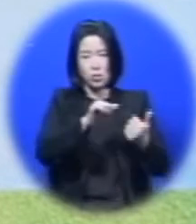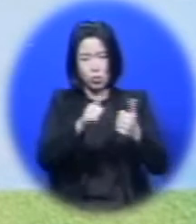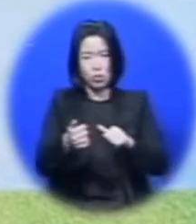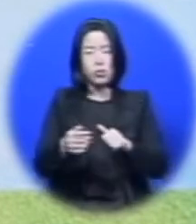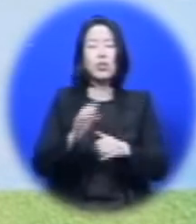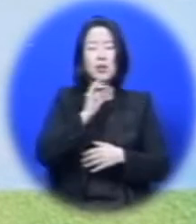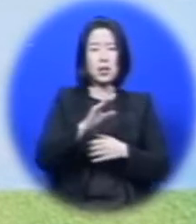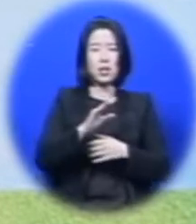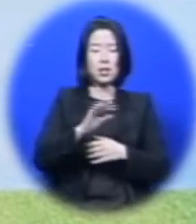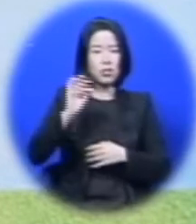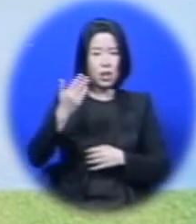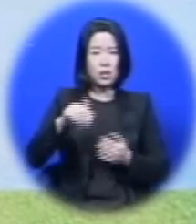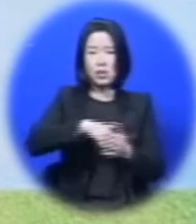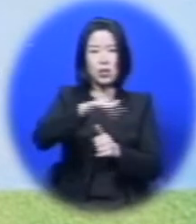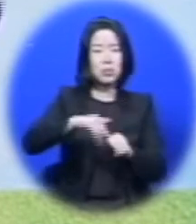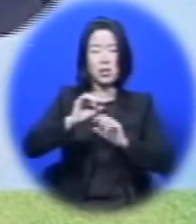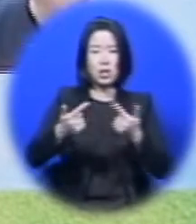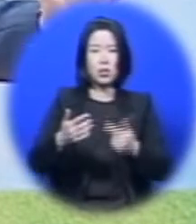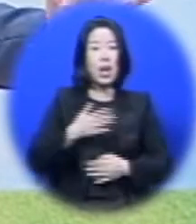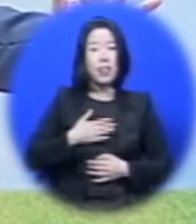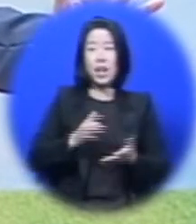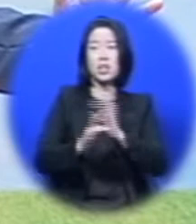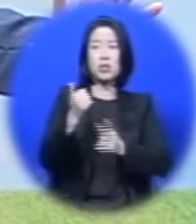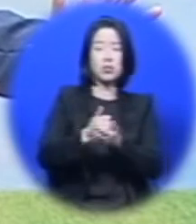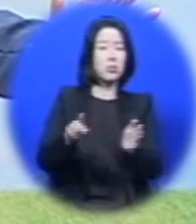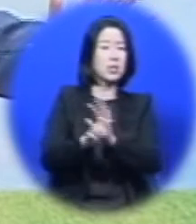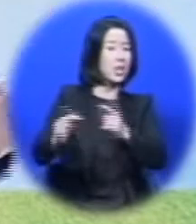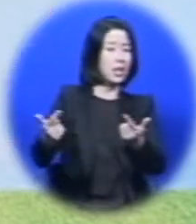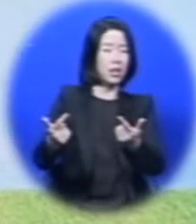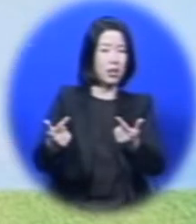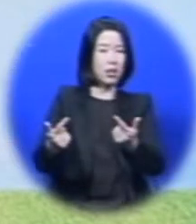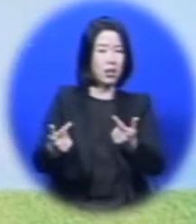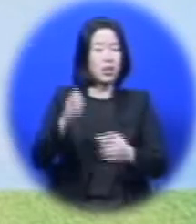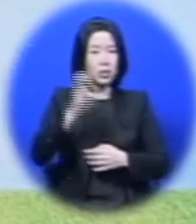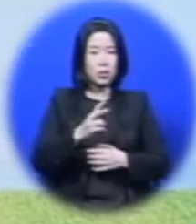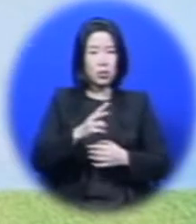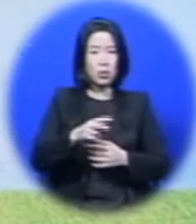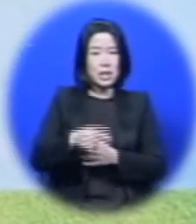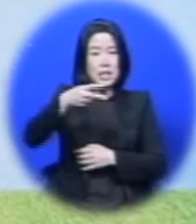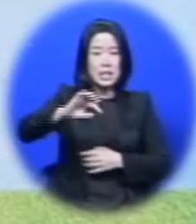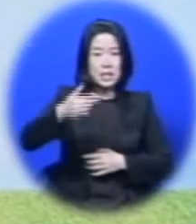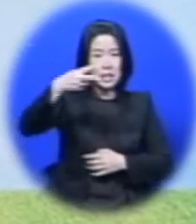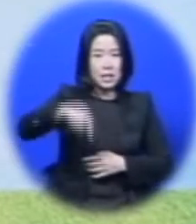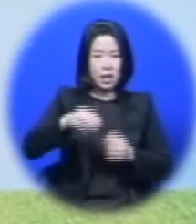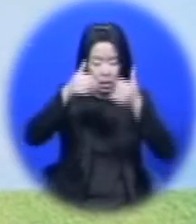죽어야만 되는 형편이 아닙니다. 나 예수 안 믿겠다 그러면, 그리고 신사에 절 한번 하면